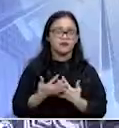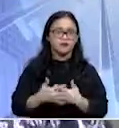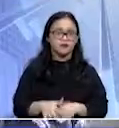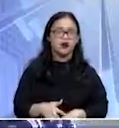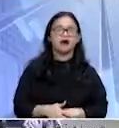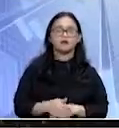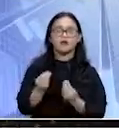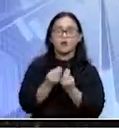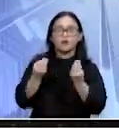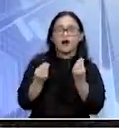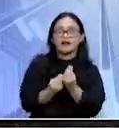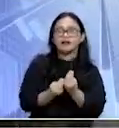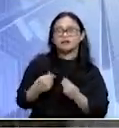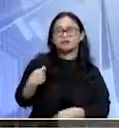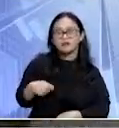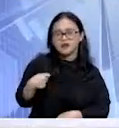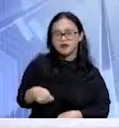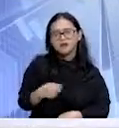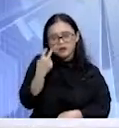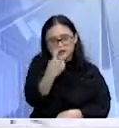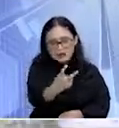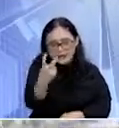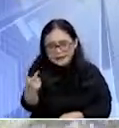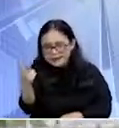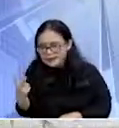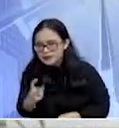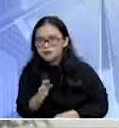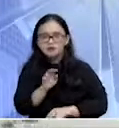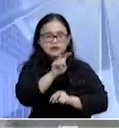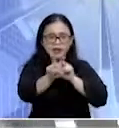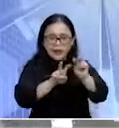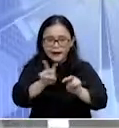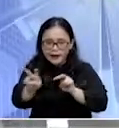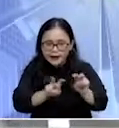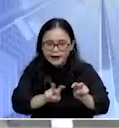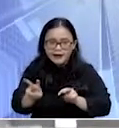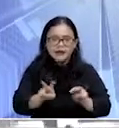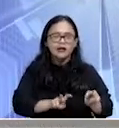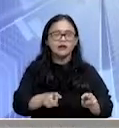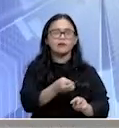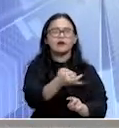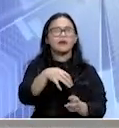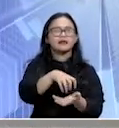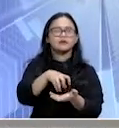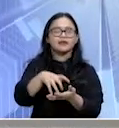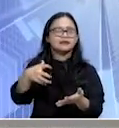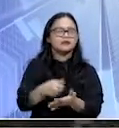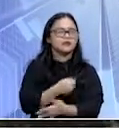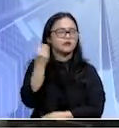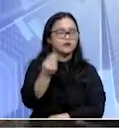Jawa Tengah, Wamen Parekraf juga mengunjungi Rumah Atsiri Indonesia di Desa Plumbon, Kecamatan Tawangmangu, Kabupaten Karanganyar, Jawa